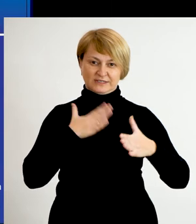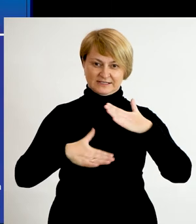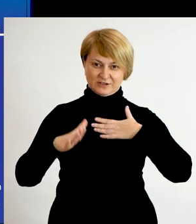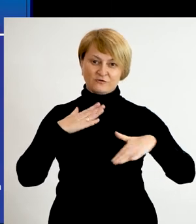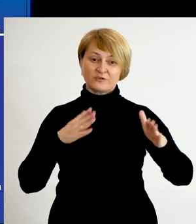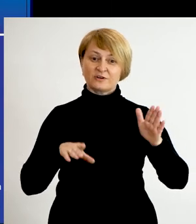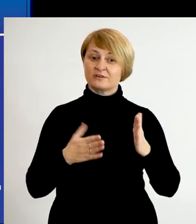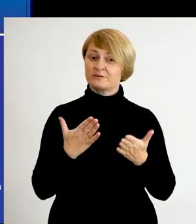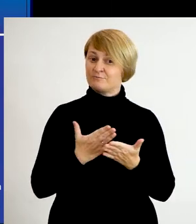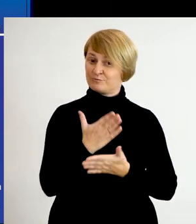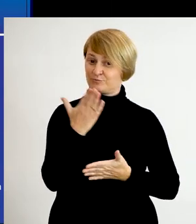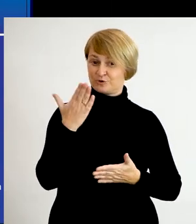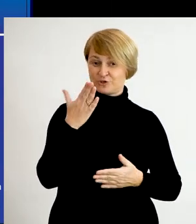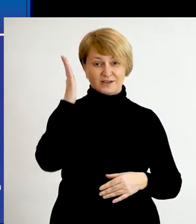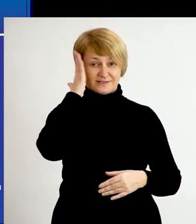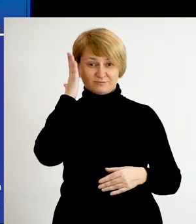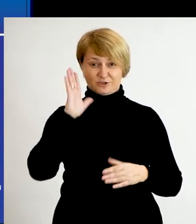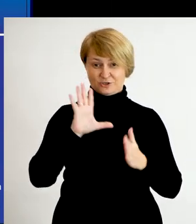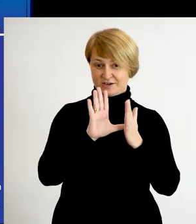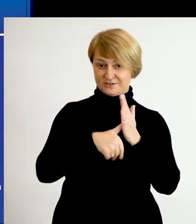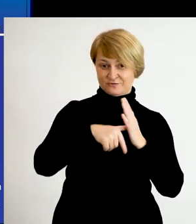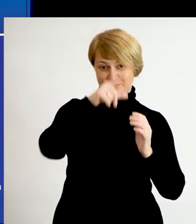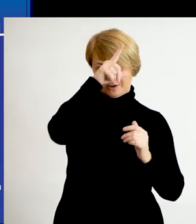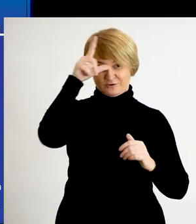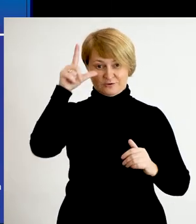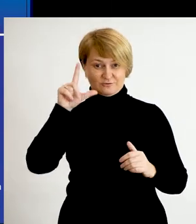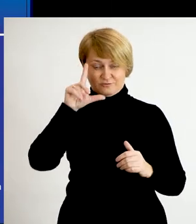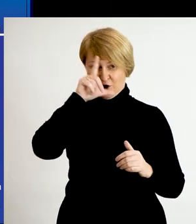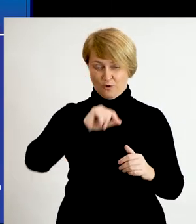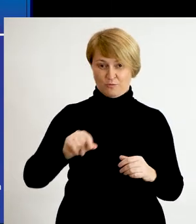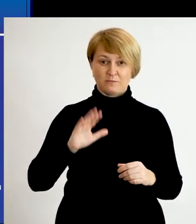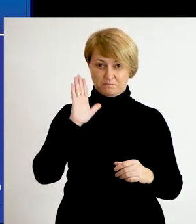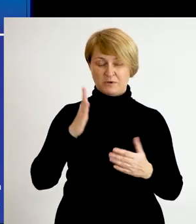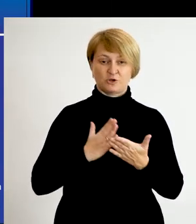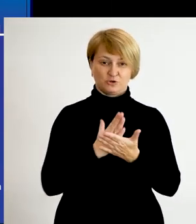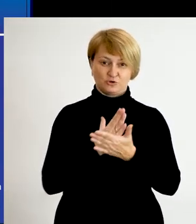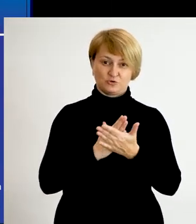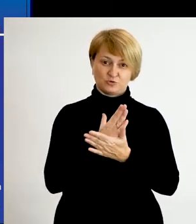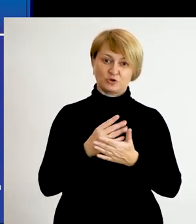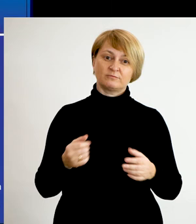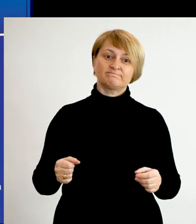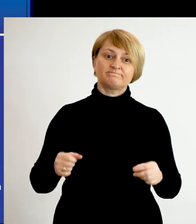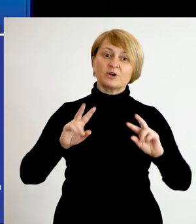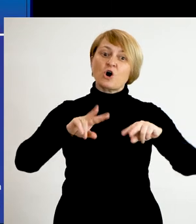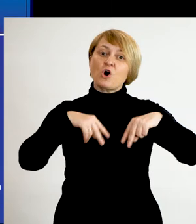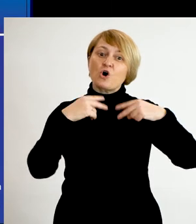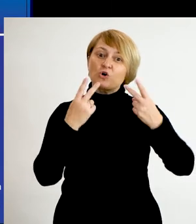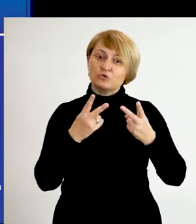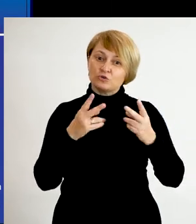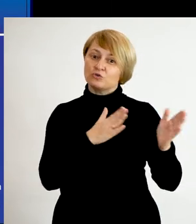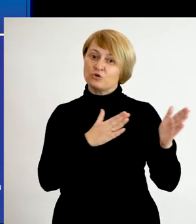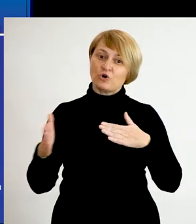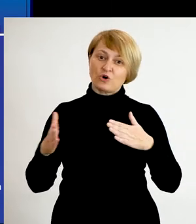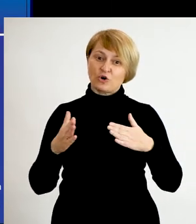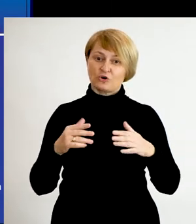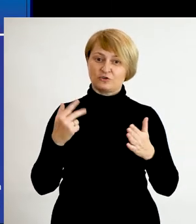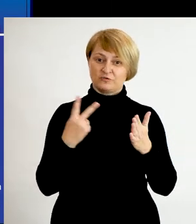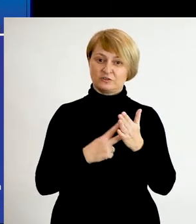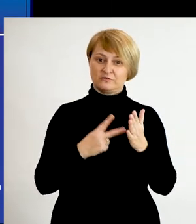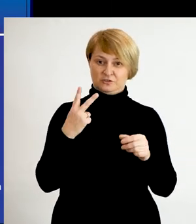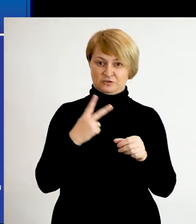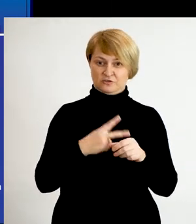z zadowoleniem, no i będzie służyć nam w kolejnych latach. Do oddania w 2022 roku, w przyszłym roku planujemy